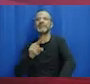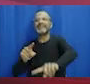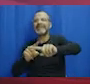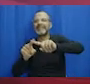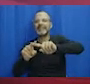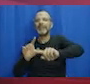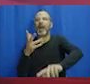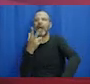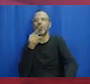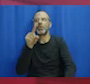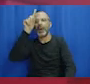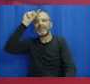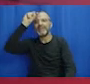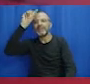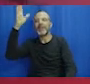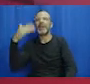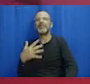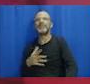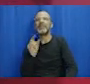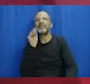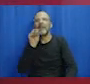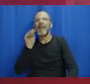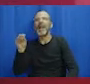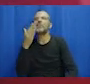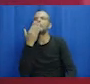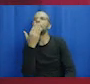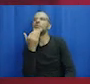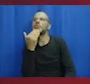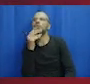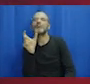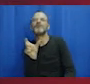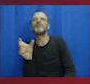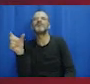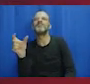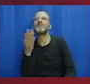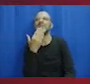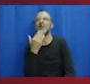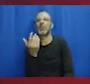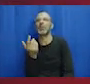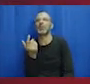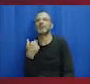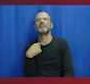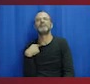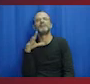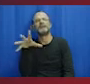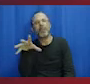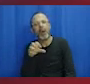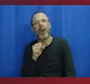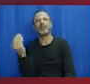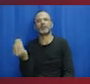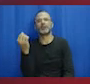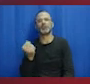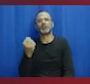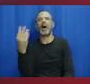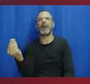كيف كانوا النازيين يعني علموا الانسان اليهودي كيف كانوا انه يمنعوا الانسان اليهودي انه يملك يعمل اشياء